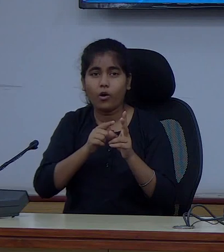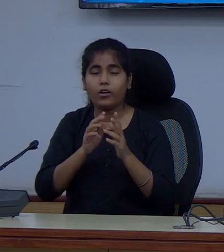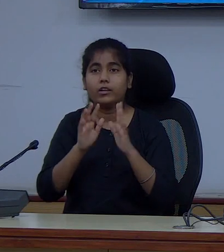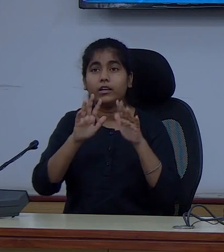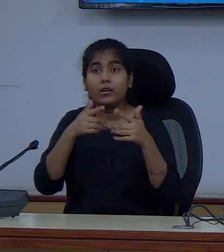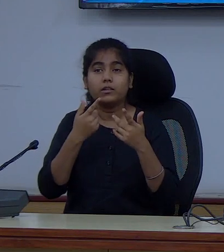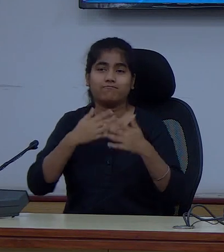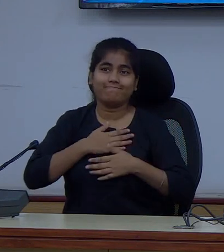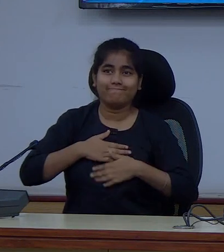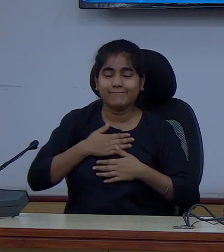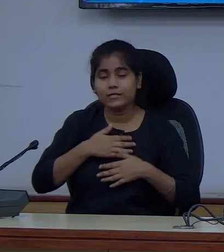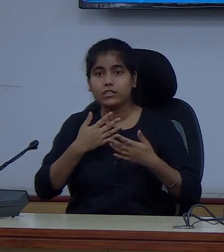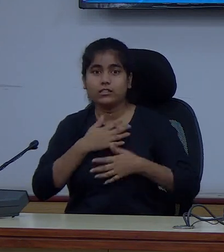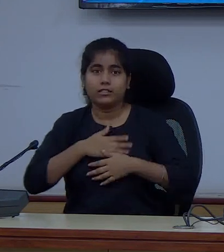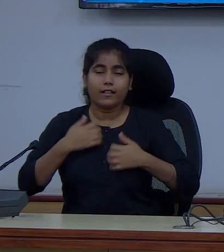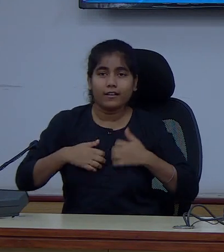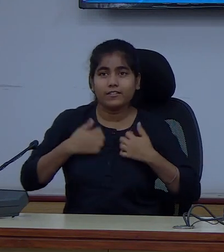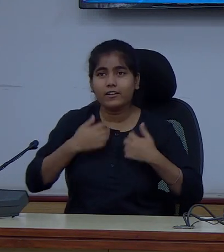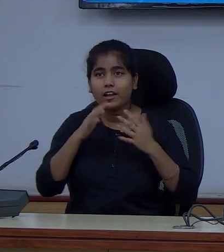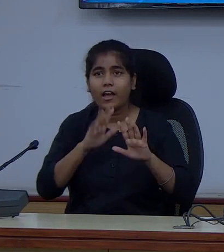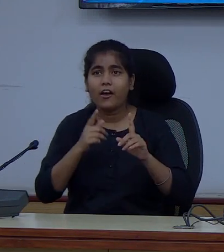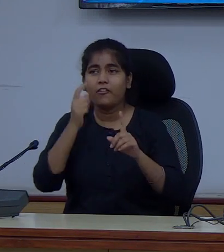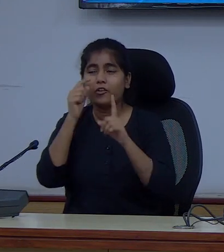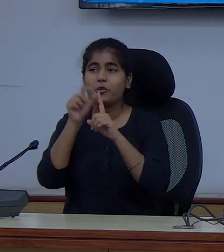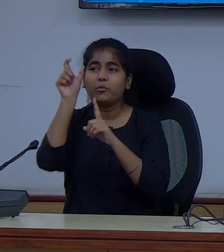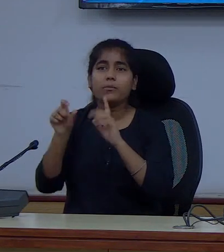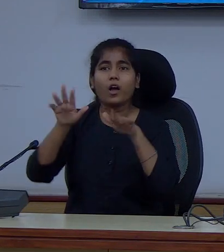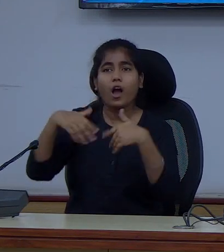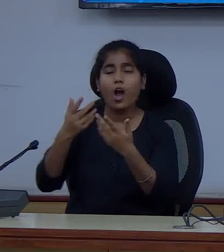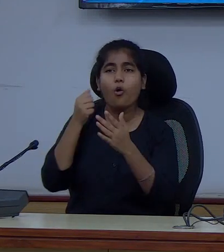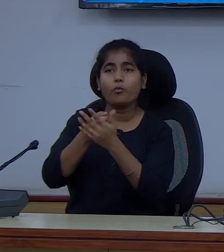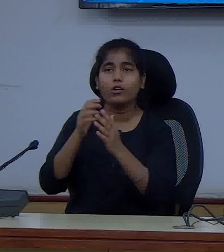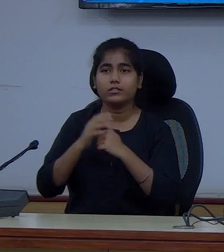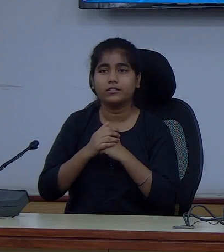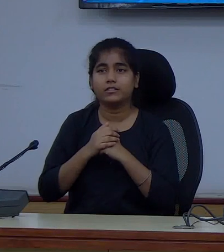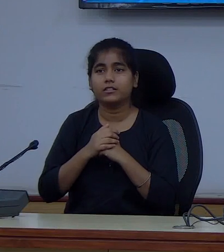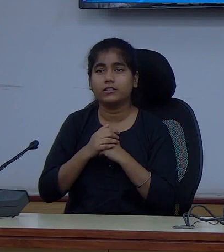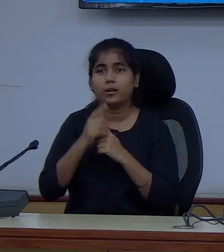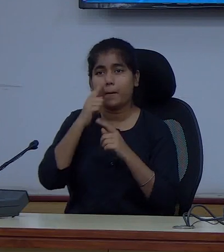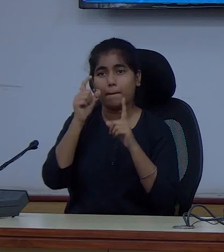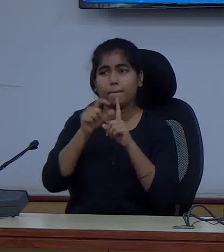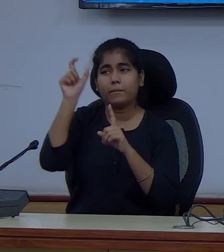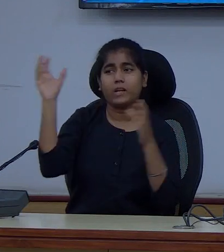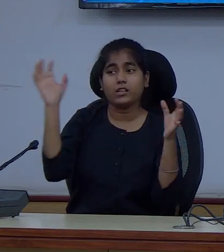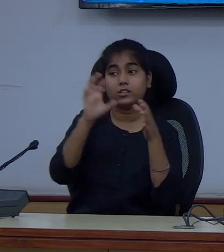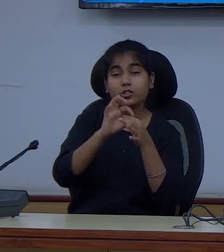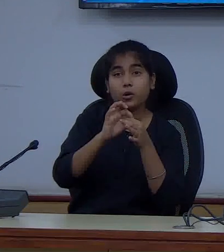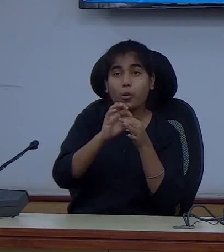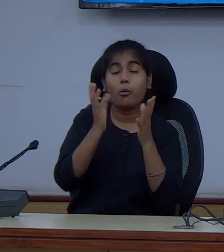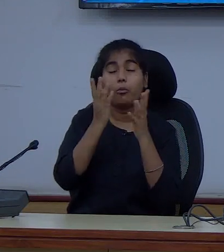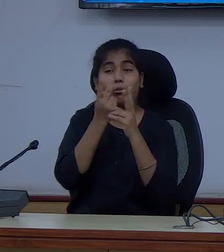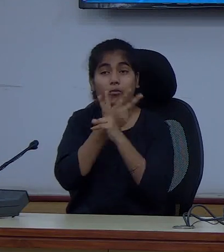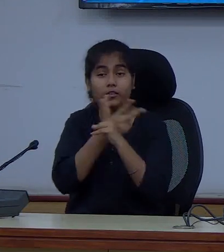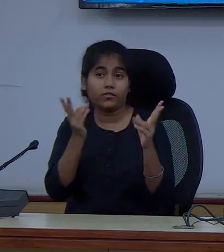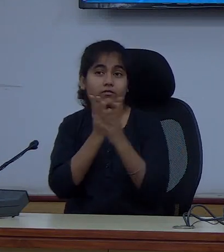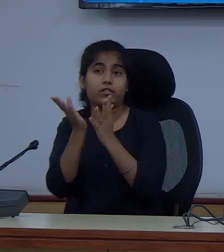केवल बिल्डिंग के बाहर बल्कि बिल्डिंग के अंदर भी. तो जाहिर सी बात है हम उत्सुक हैं प्रिया तक पहुंचने